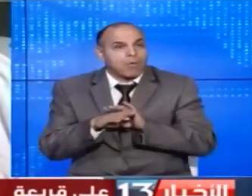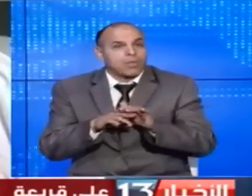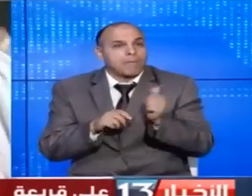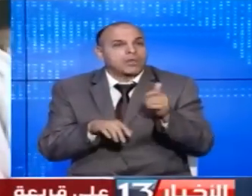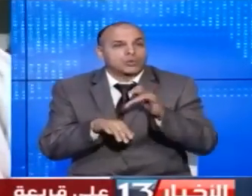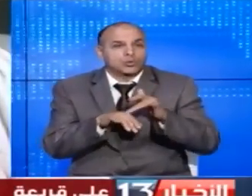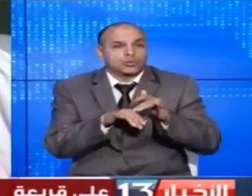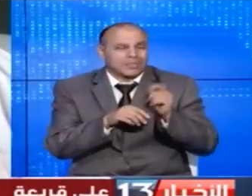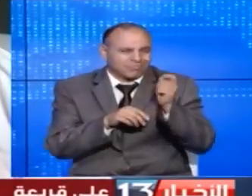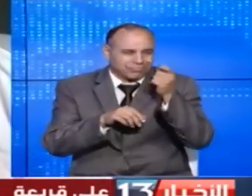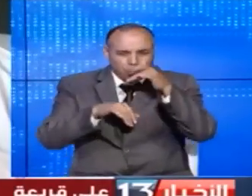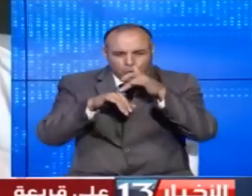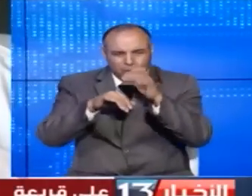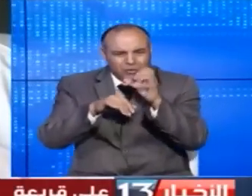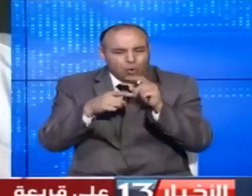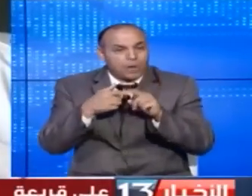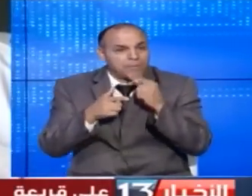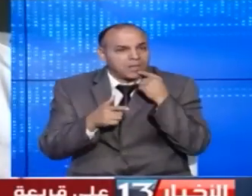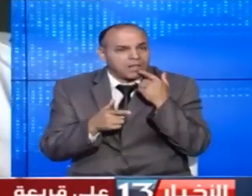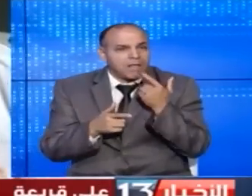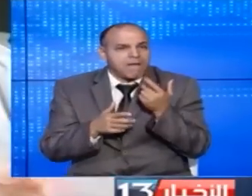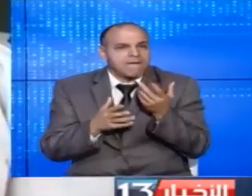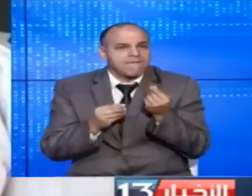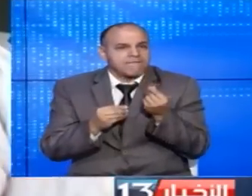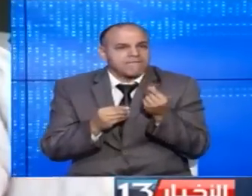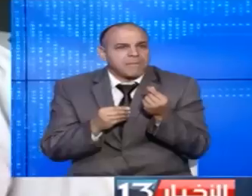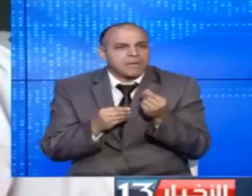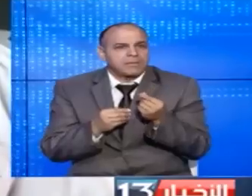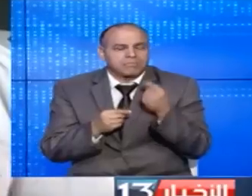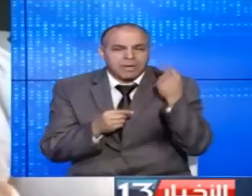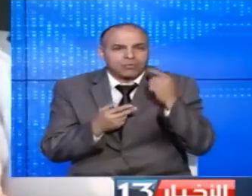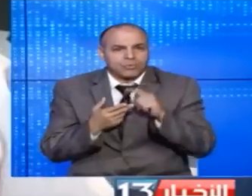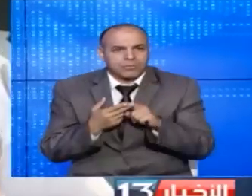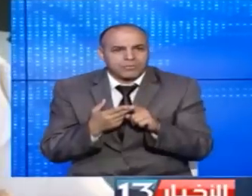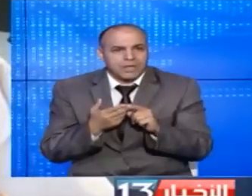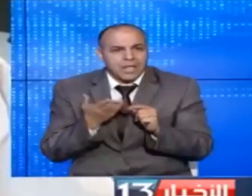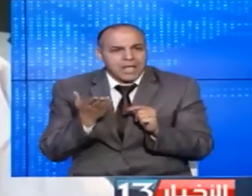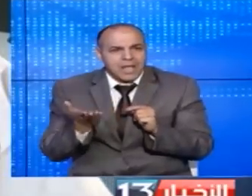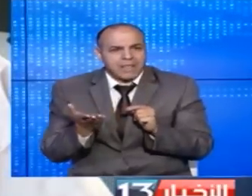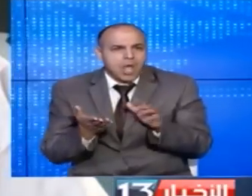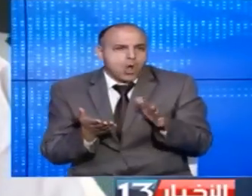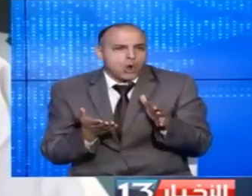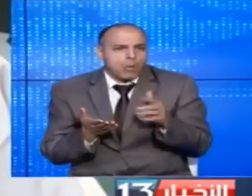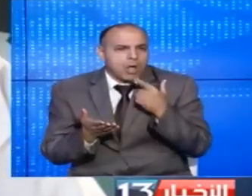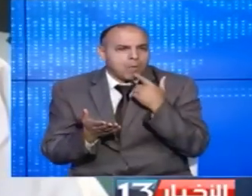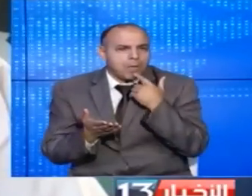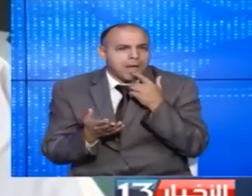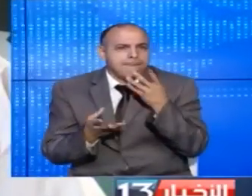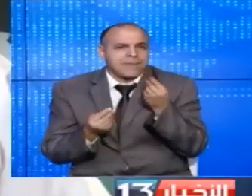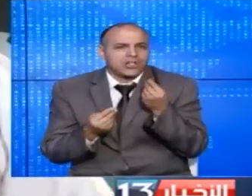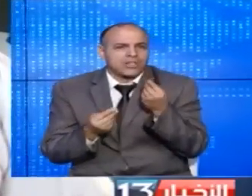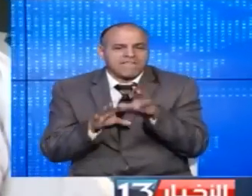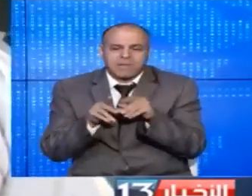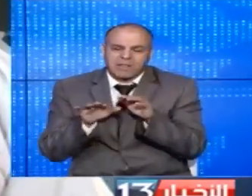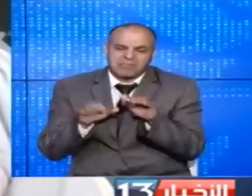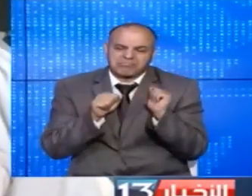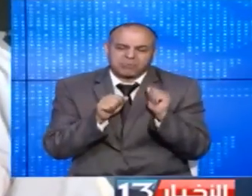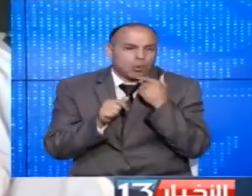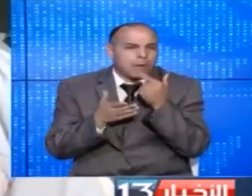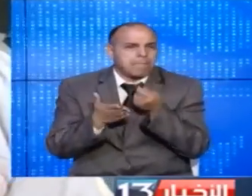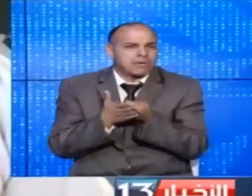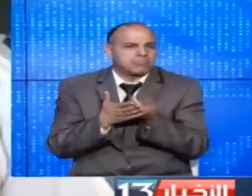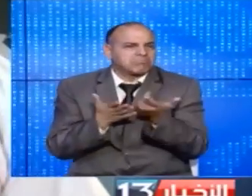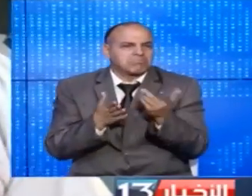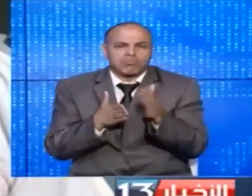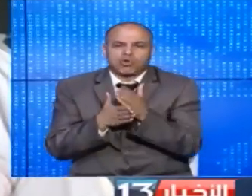من الاصابات الحشريه اللي في الغالب تمنعه من التسويق المباشر، وهذا ربما ادى الى عزوف بعض العائلات وبعض حتى باحثين